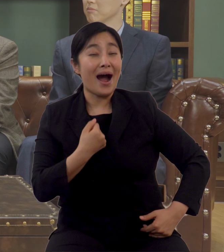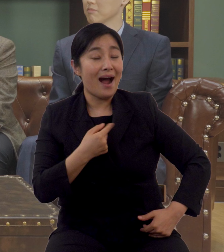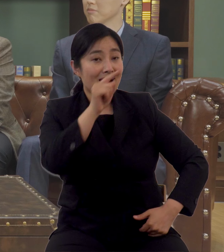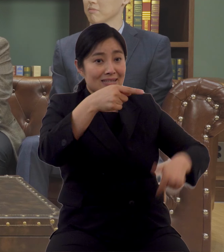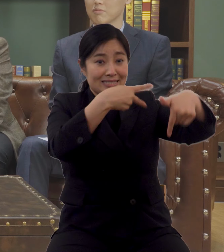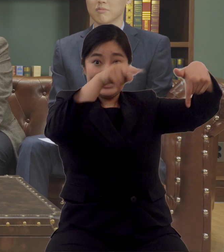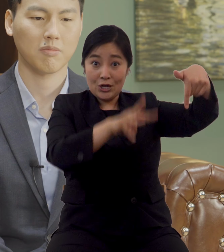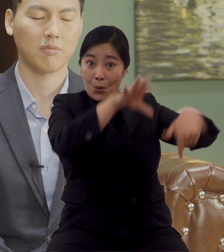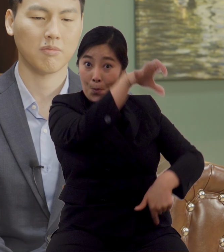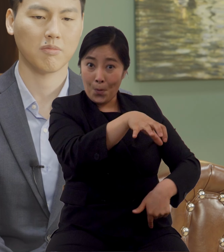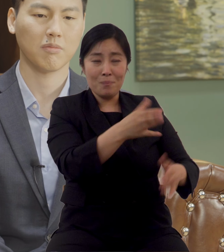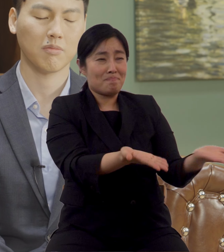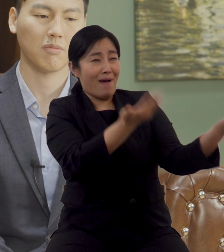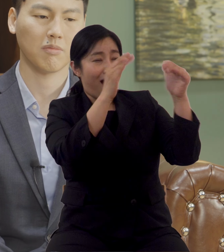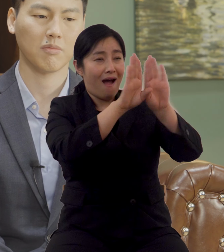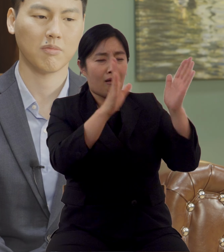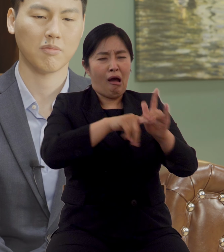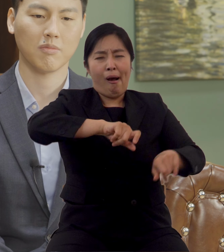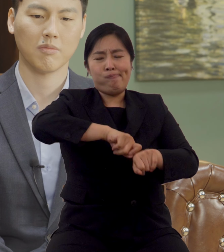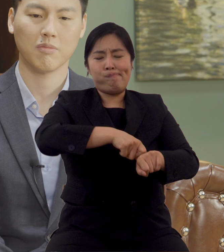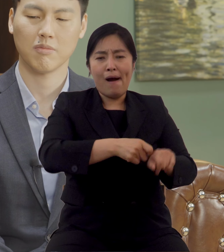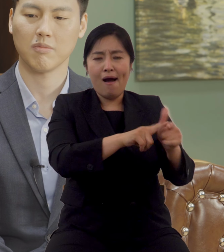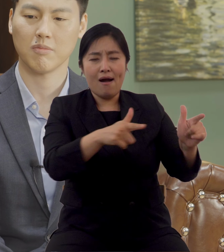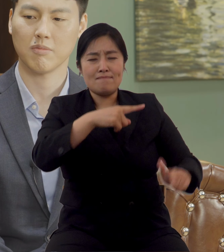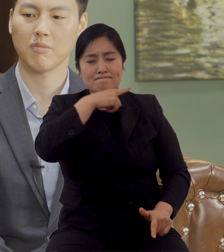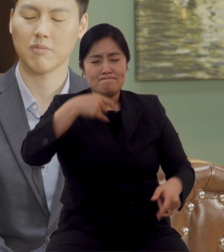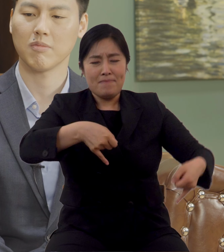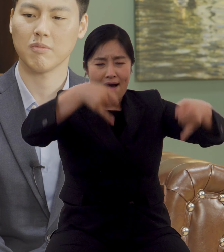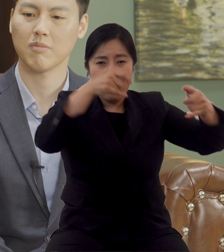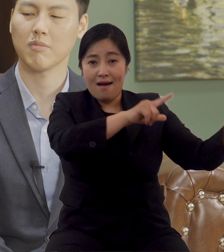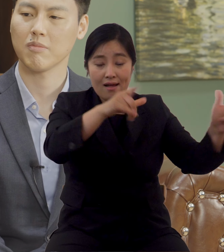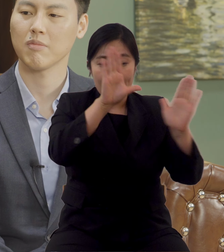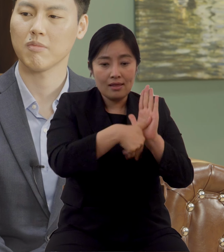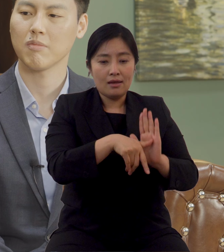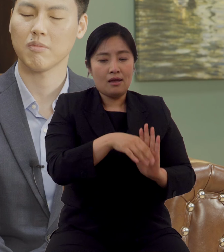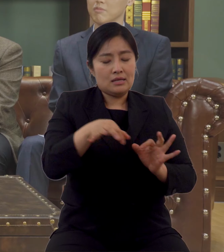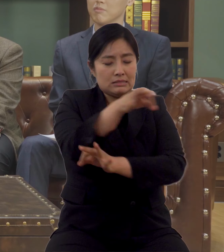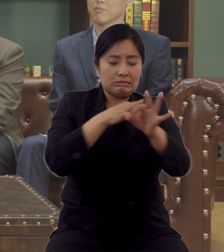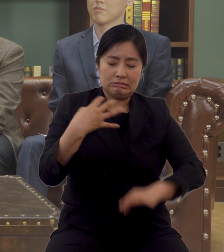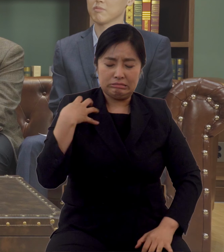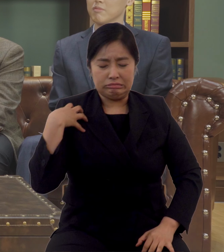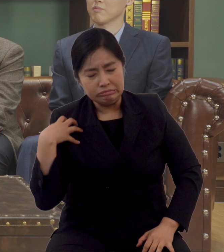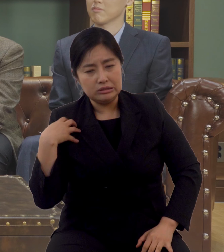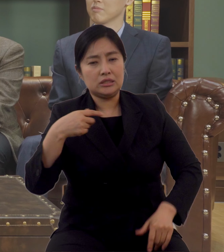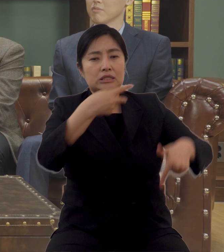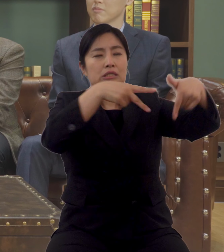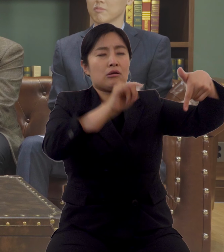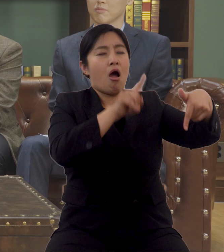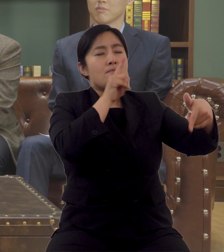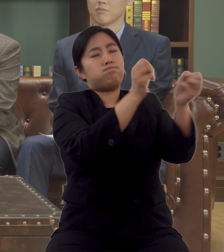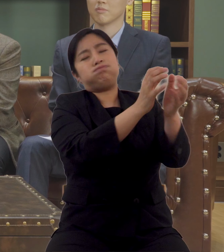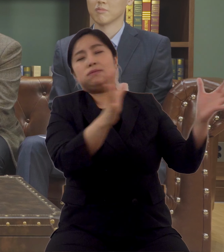한 적이 있는데요. 인천에서 했을 때 무리하게 이렇게 빅게임을 유치하다 보니까 재정의